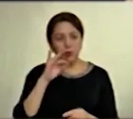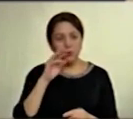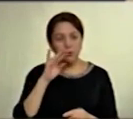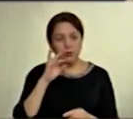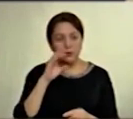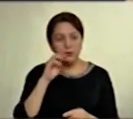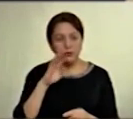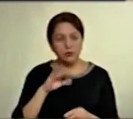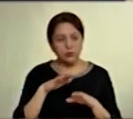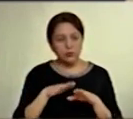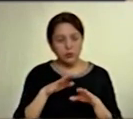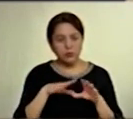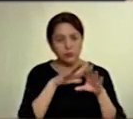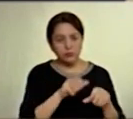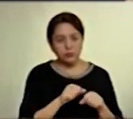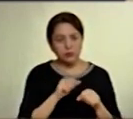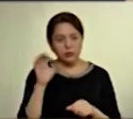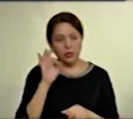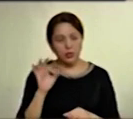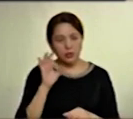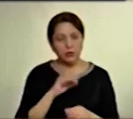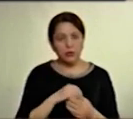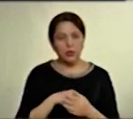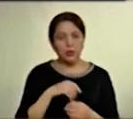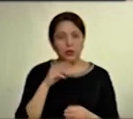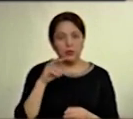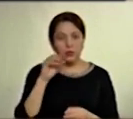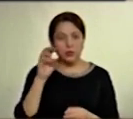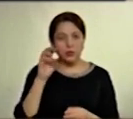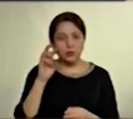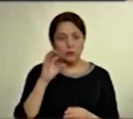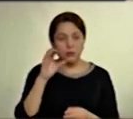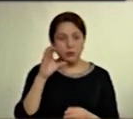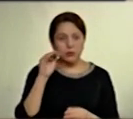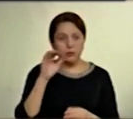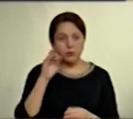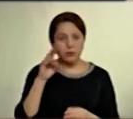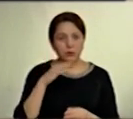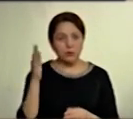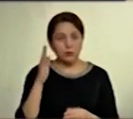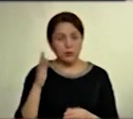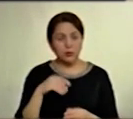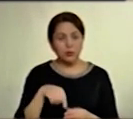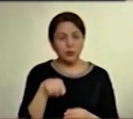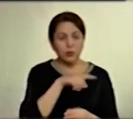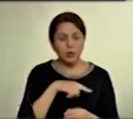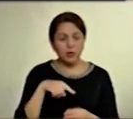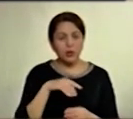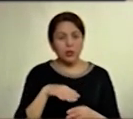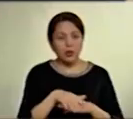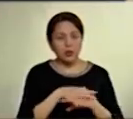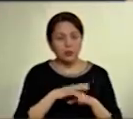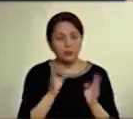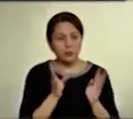mashhur notiq Demosfer tomonidan ana shu shaharlarda kezib yurib, ularning aholisini birlashish va